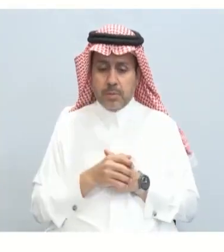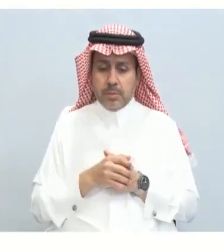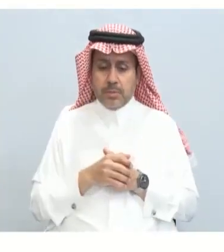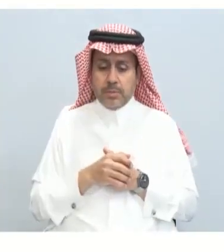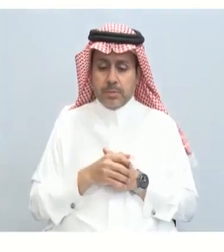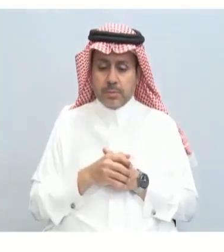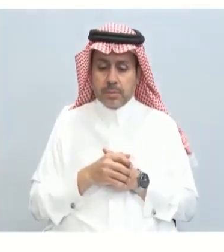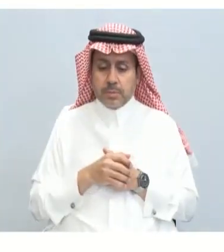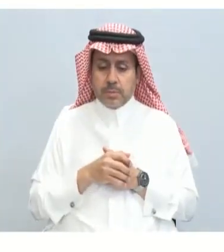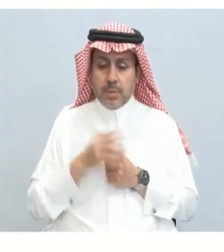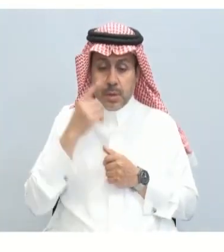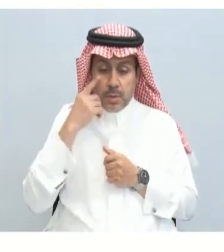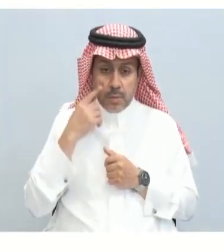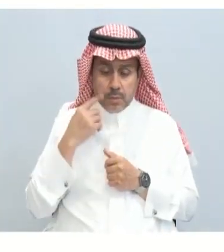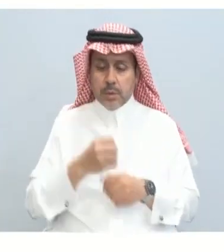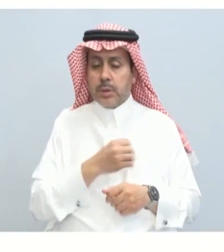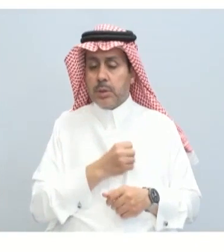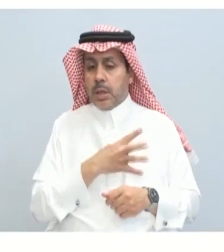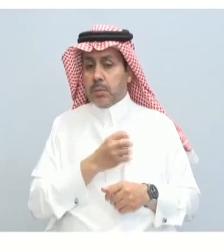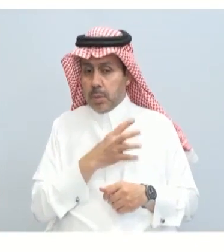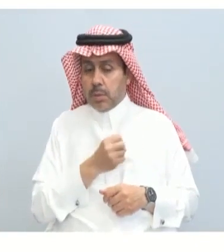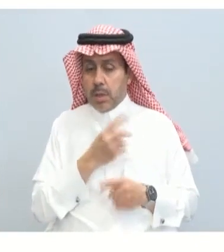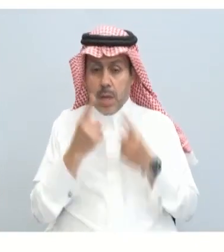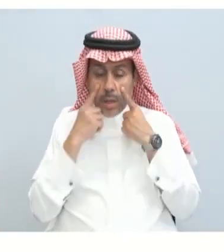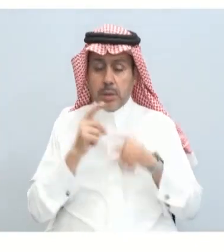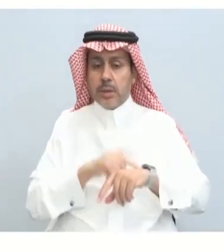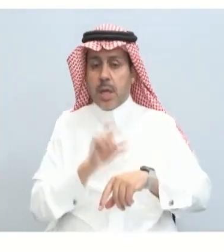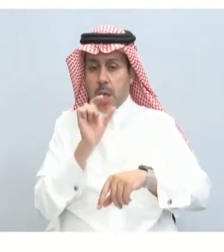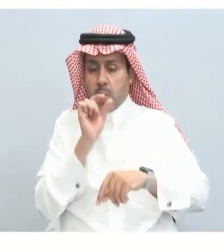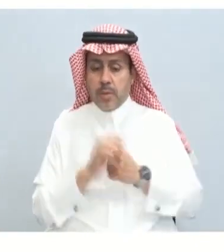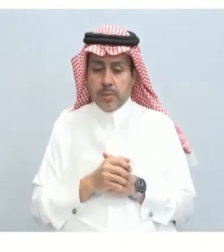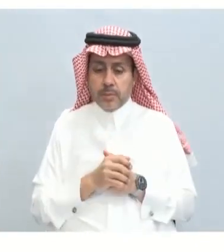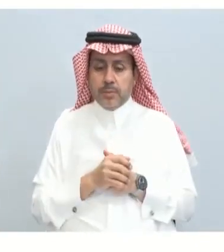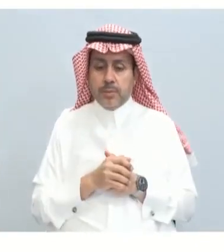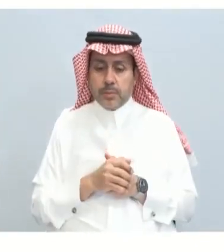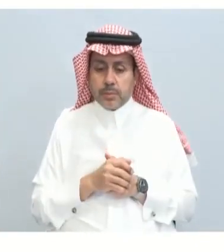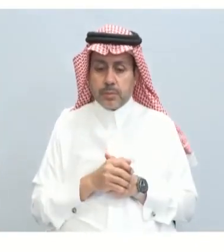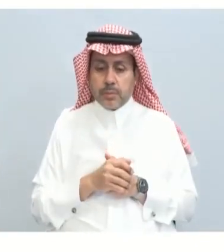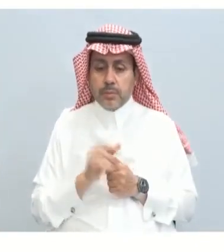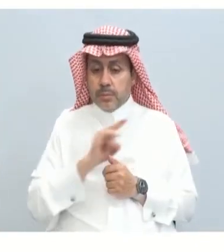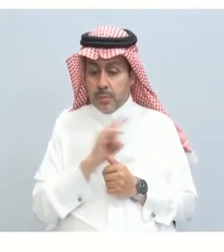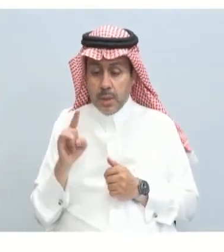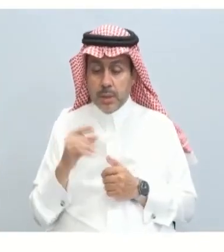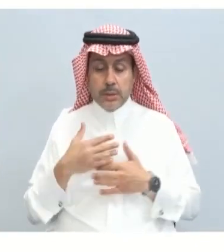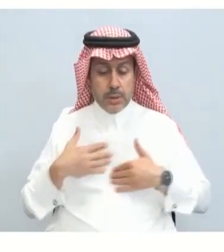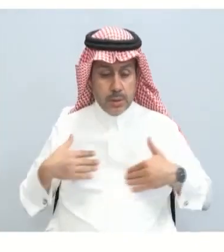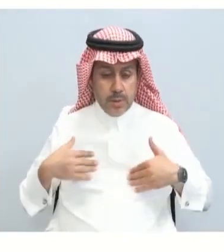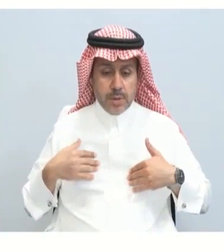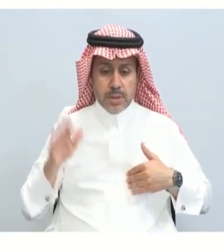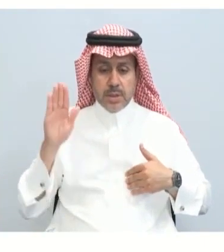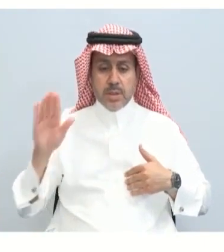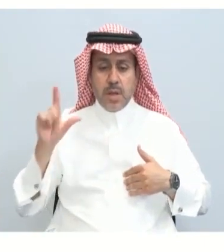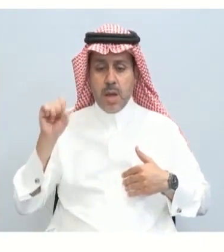دقات قلب المرء قائله له ان الحياه دقائق وثواني لا تعجبي يا سلمى من رجل